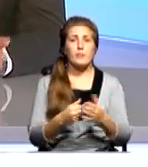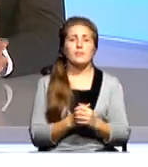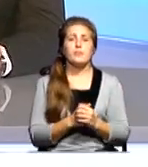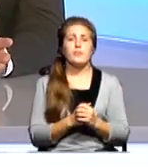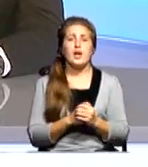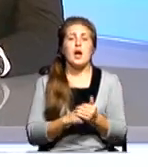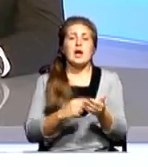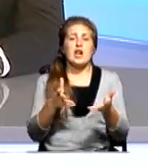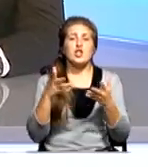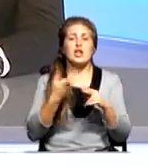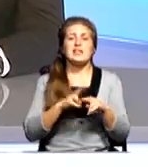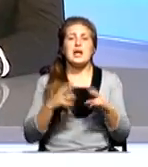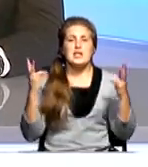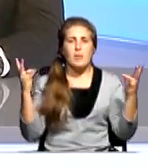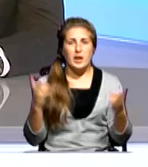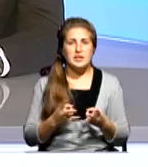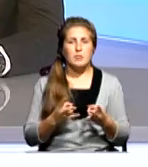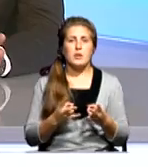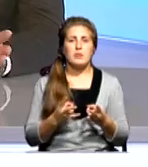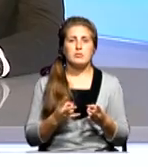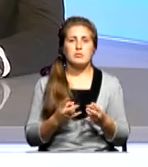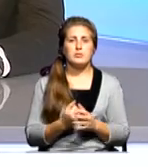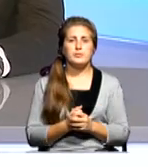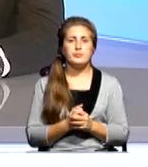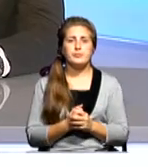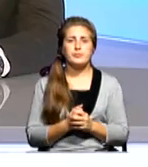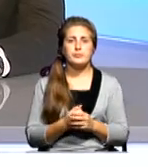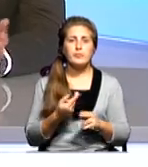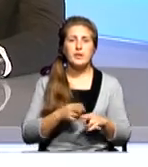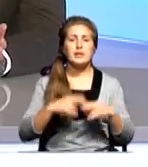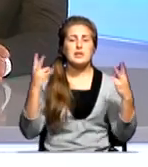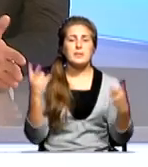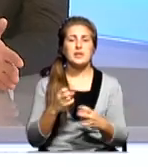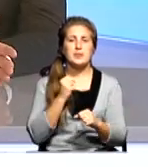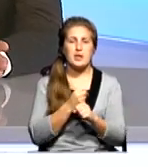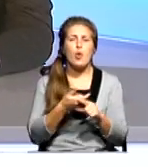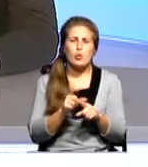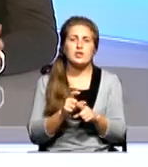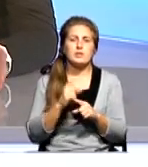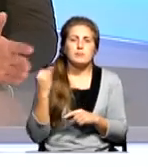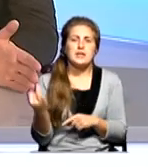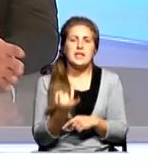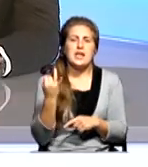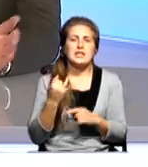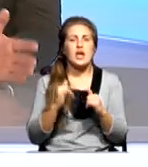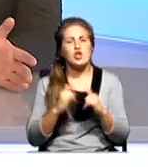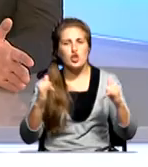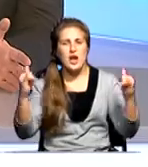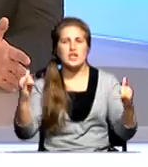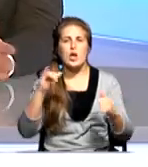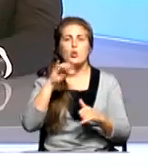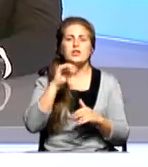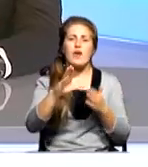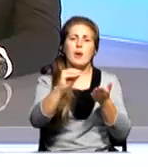конечно это необходимо это необходимо делать но это очень интересный расширяться до в уставе